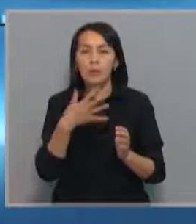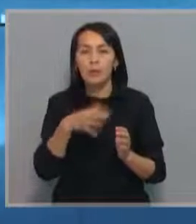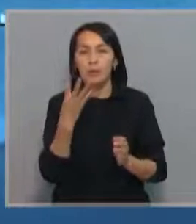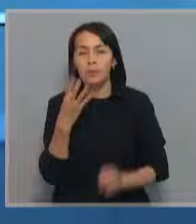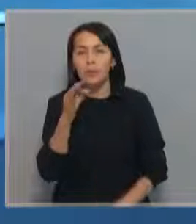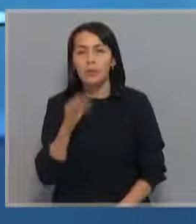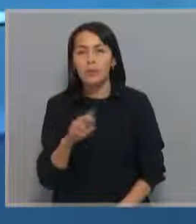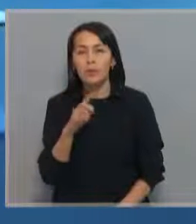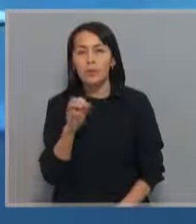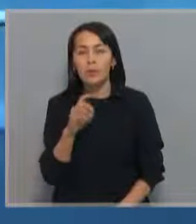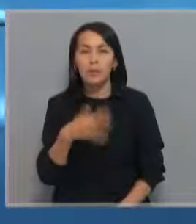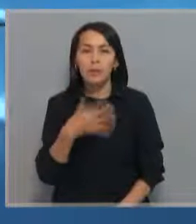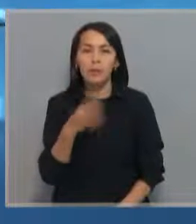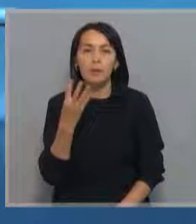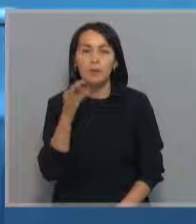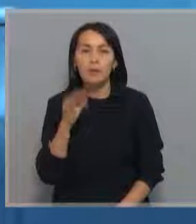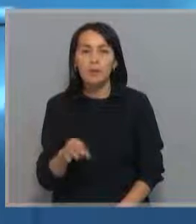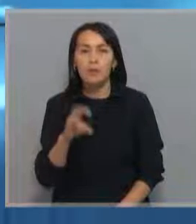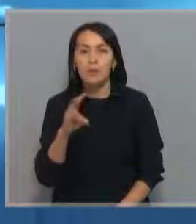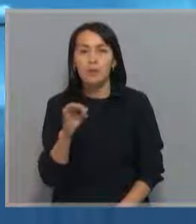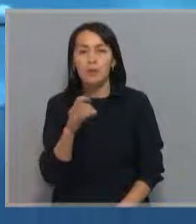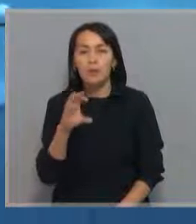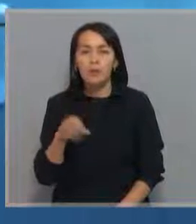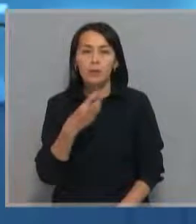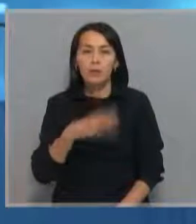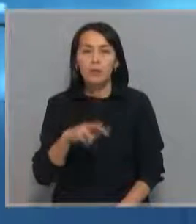45%, Бозарық 45%, Нұрсат 33% орындалған.